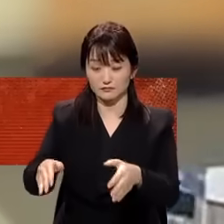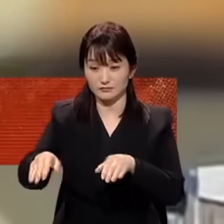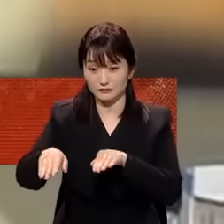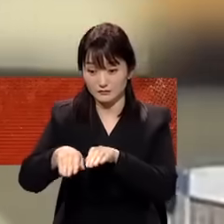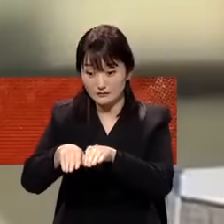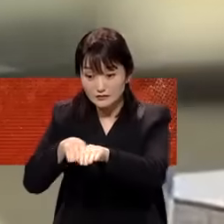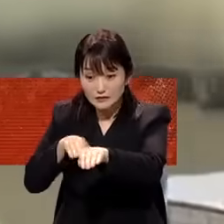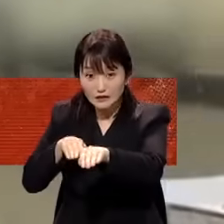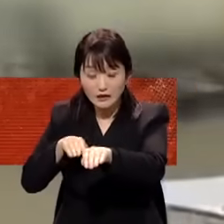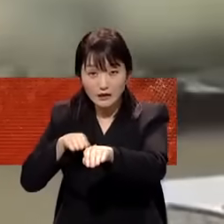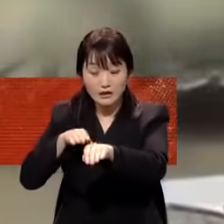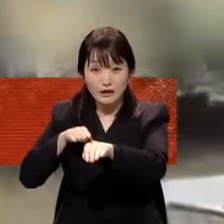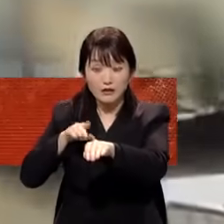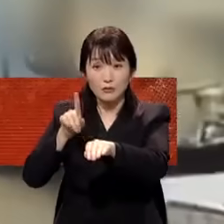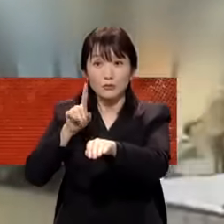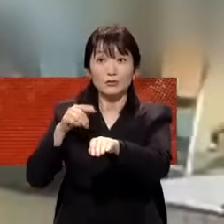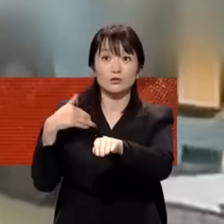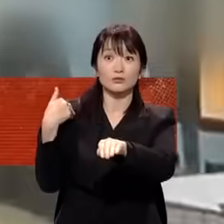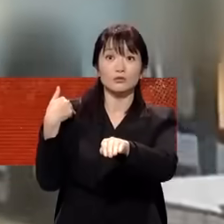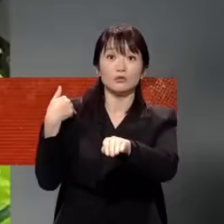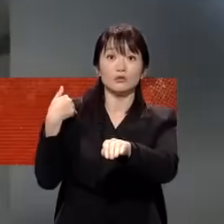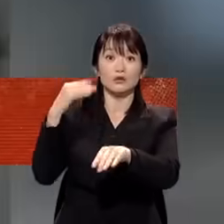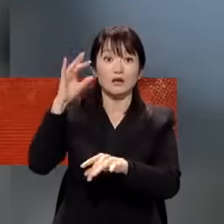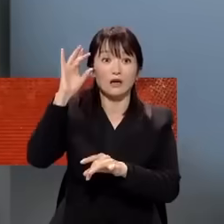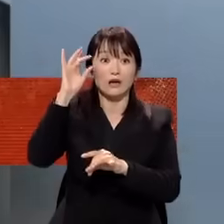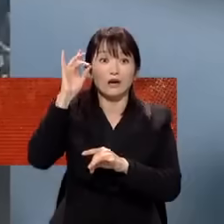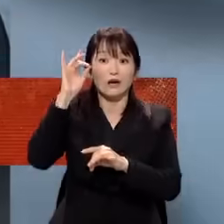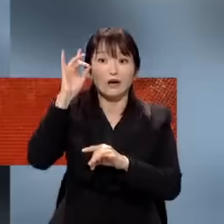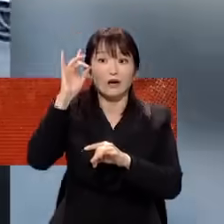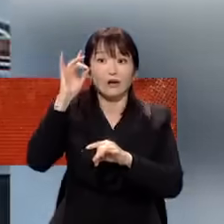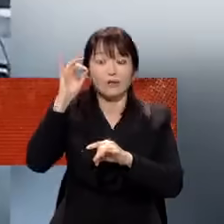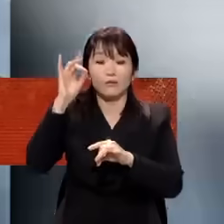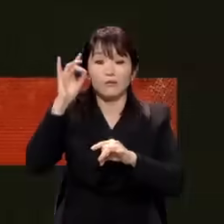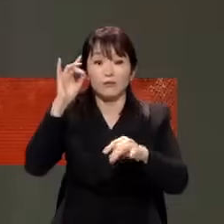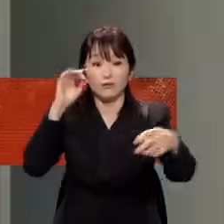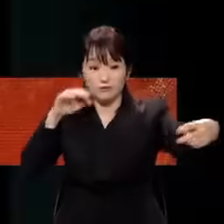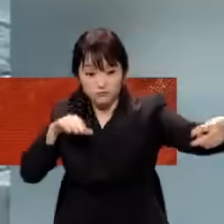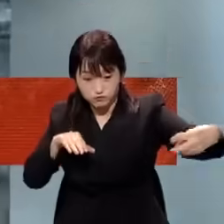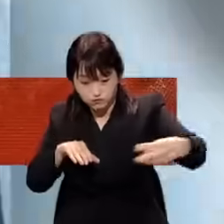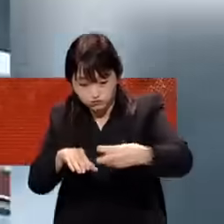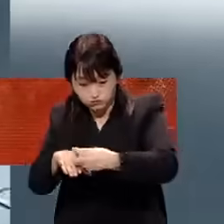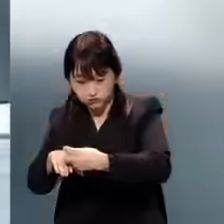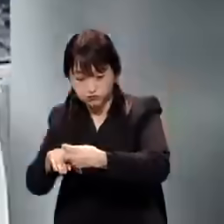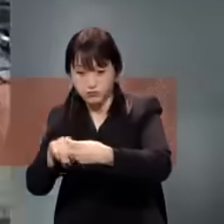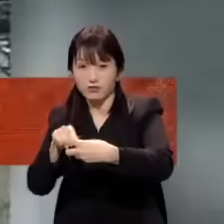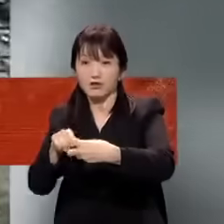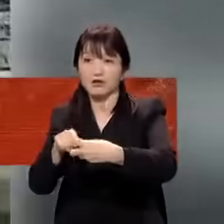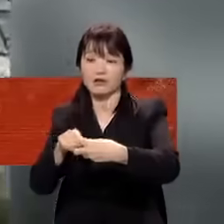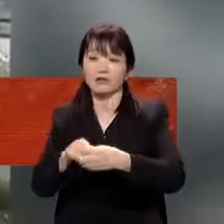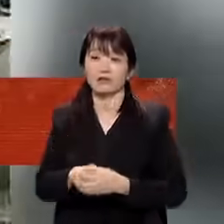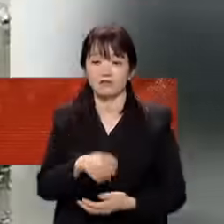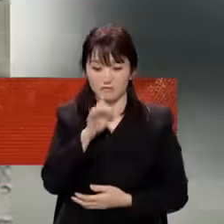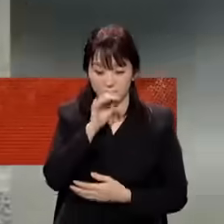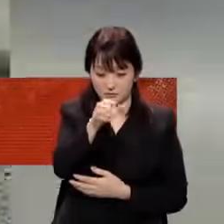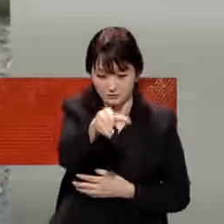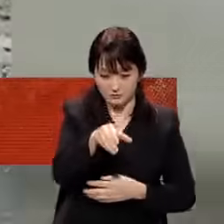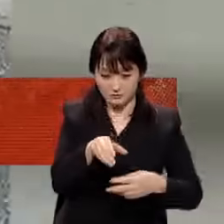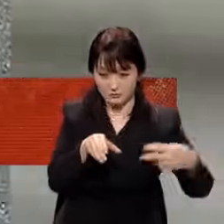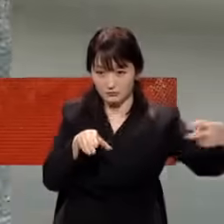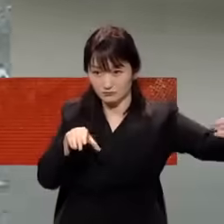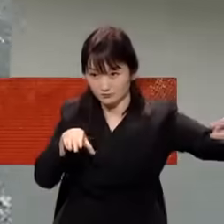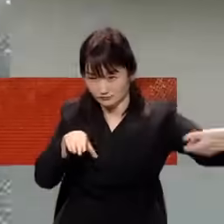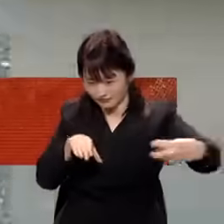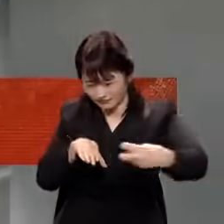예상하지 못한 사고에 한동안 자리에 멈춰서서 놀란 가슴을 쓸어내렸습니다. 도로도 마비가 됐겠죠. 중앙분리대에는 버스와